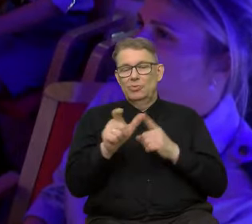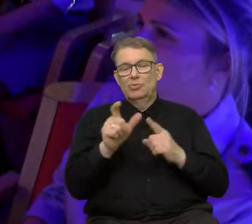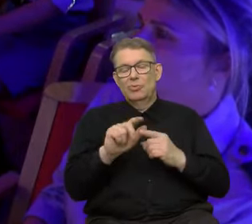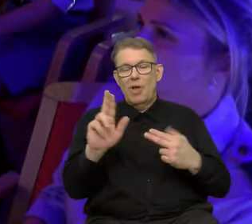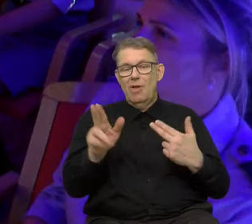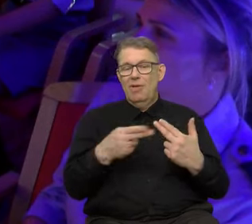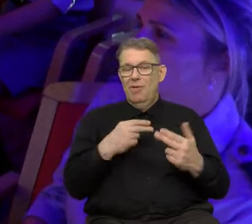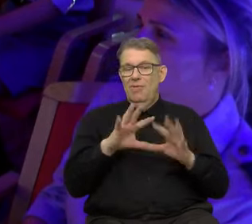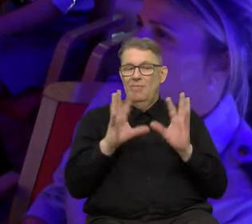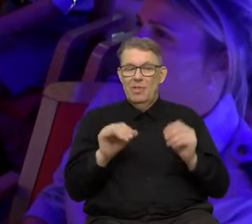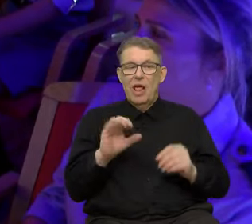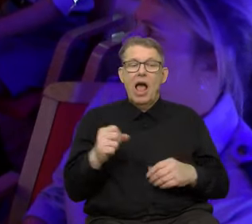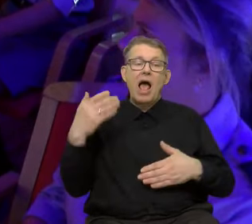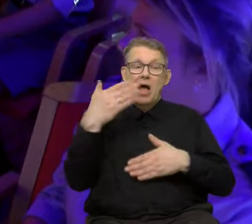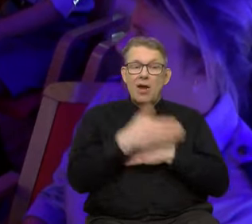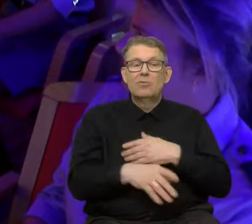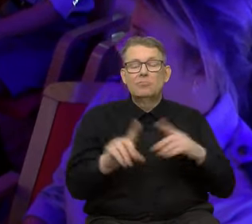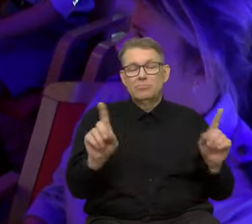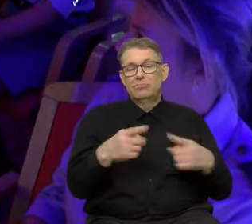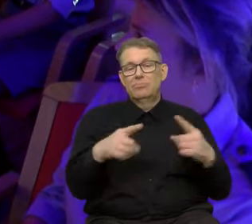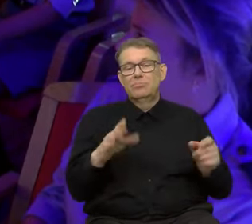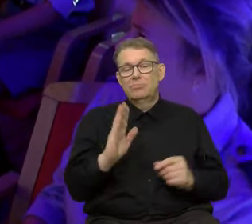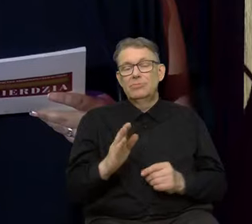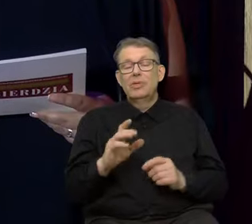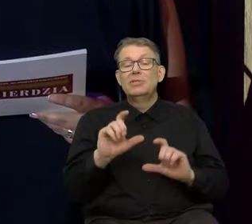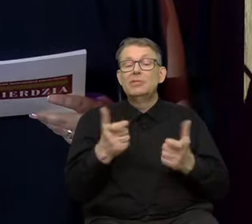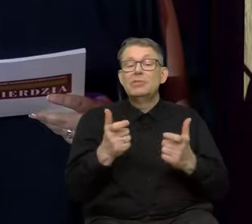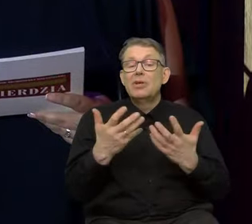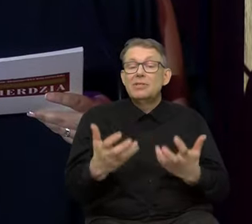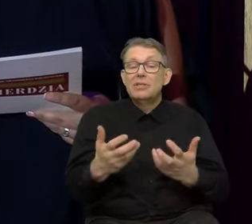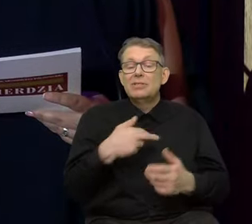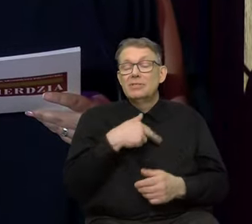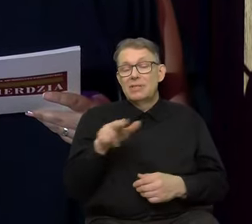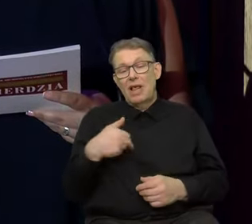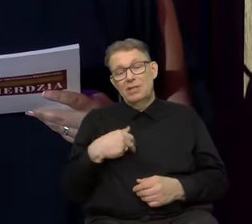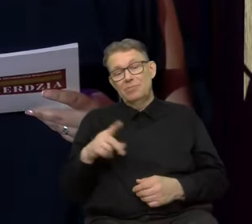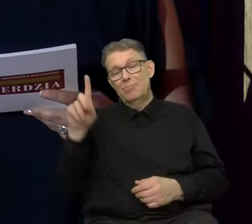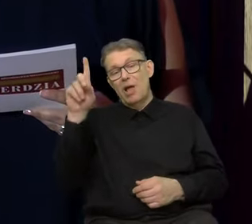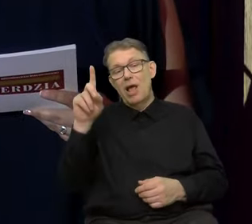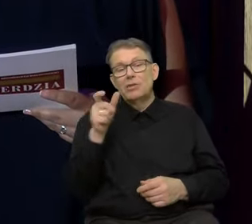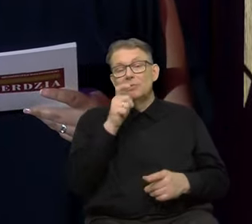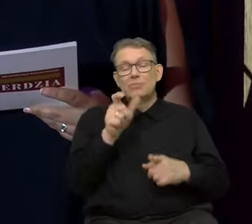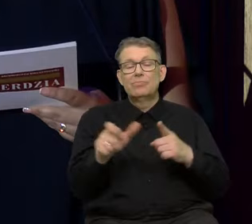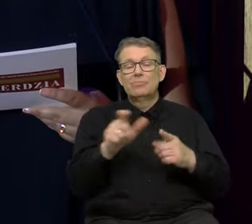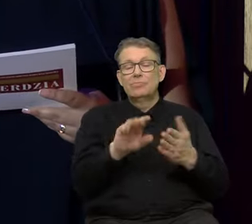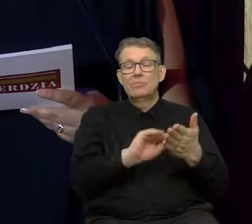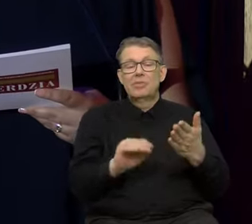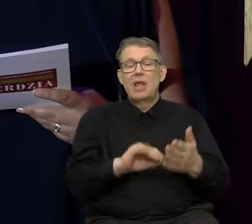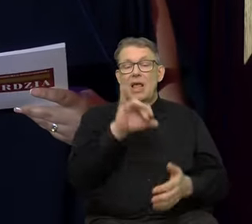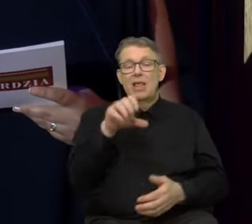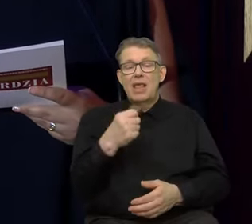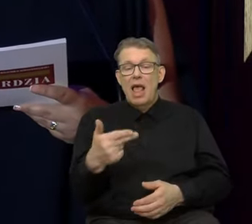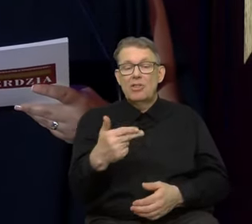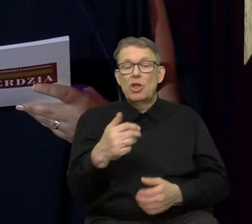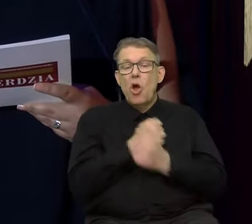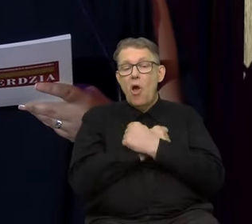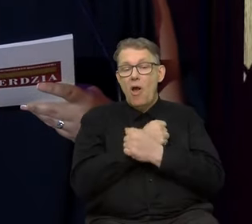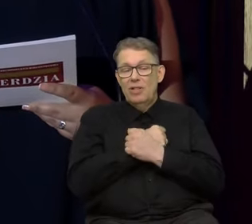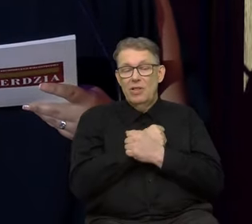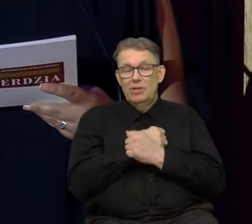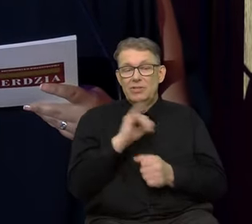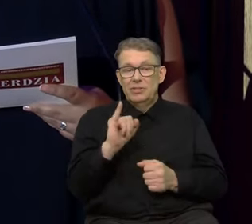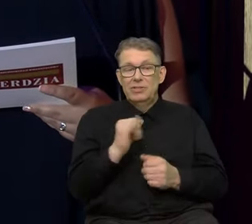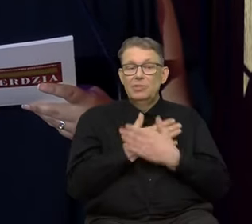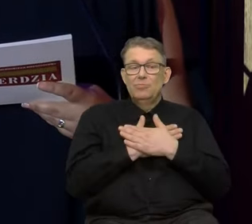A galę zakończymy utworami Czego chcesz od nas, Panie, do słów Jana Kochanowskiego oraz Miłość